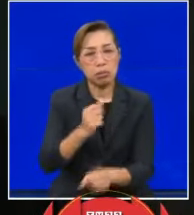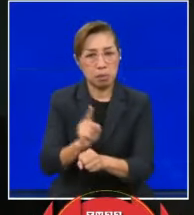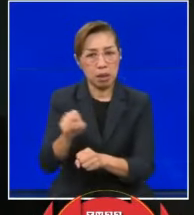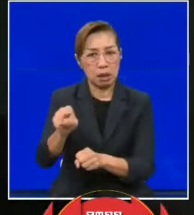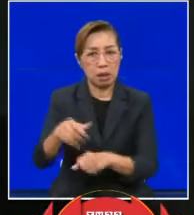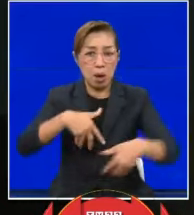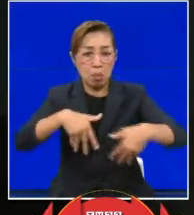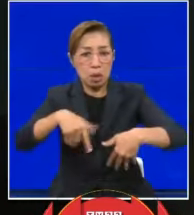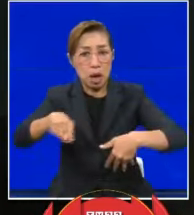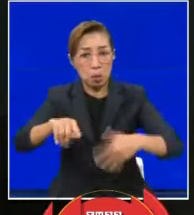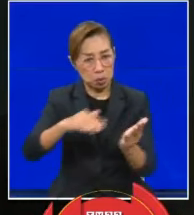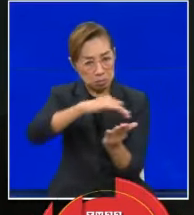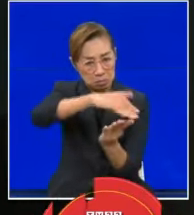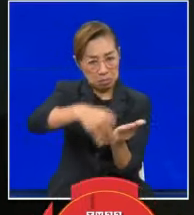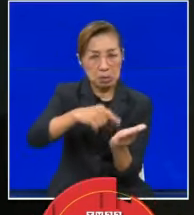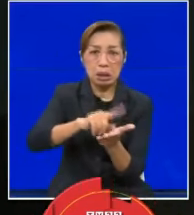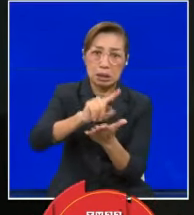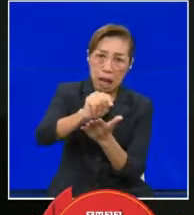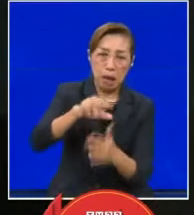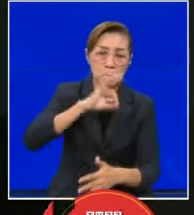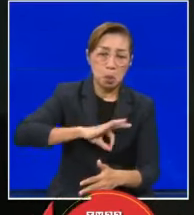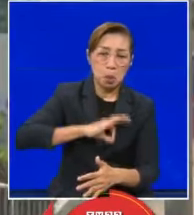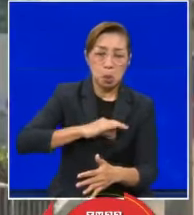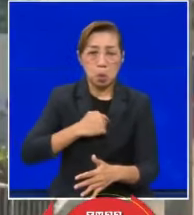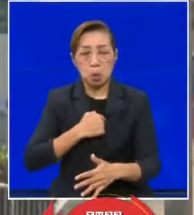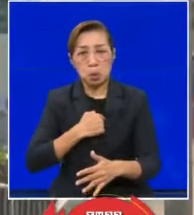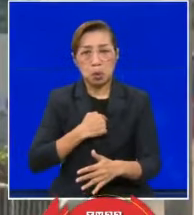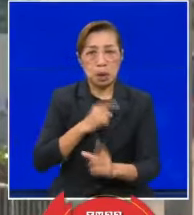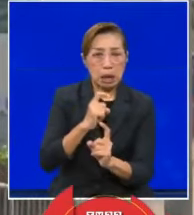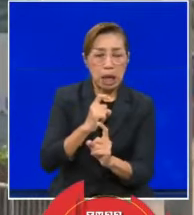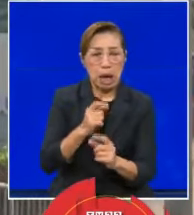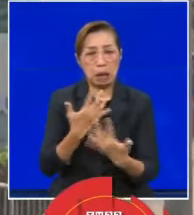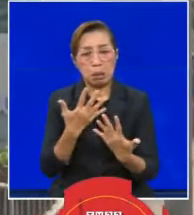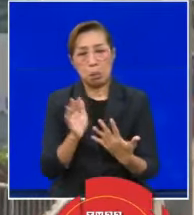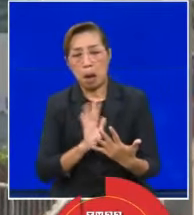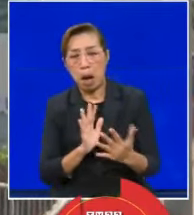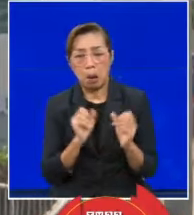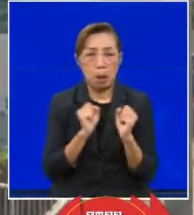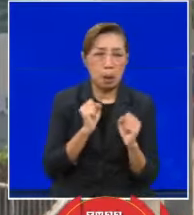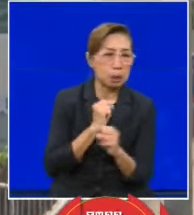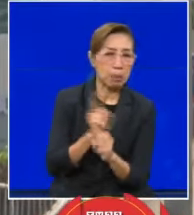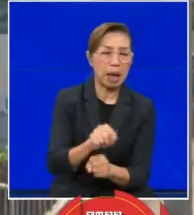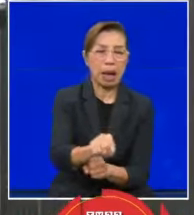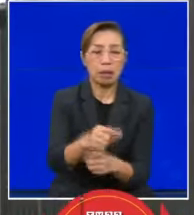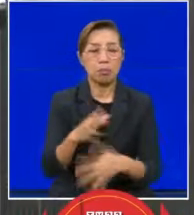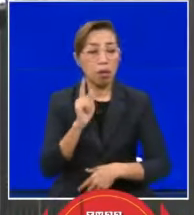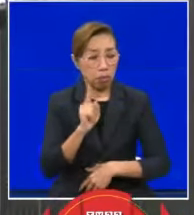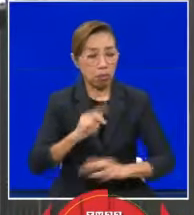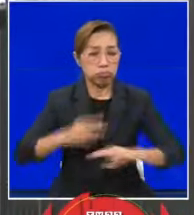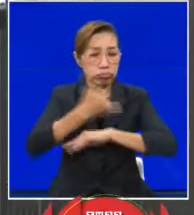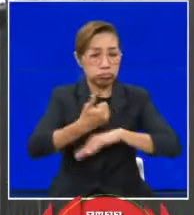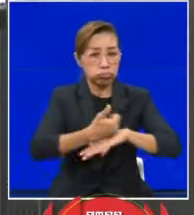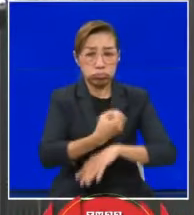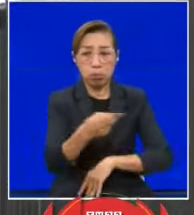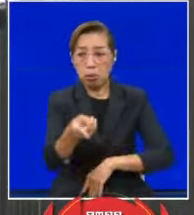ประชาชนรู้สึกปลอดภัยกับสถานการณ์นี้ได้ยังไงท่านปานปรีบอกว่าวันนี้ยังมีความสงบอยู่ที่ได้รับรายงานก็การค้าการ